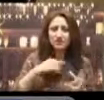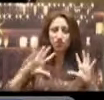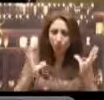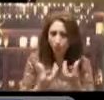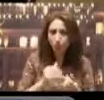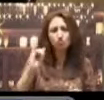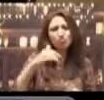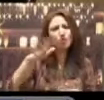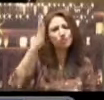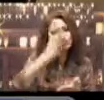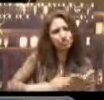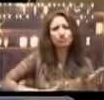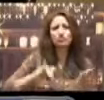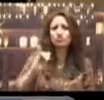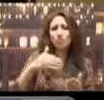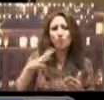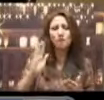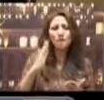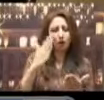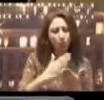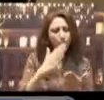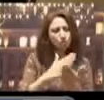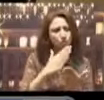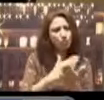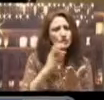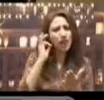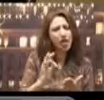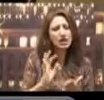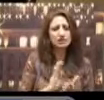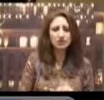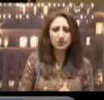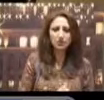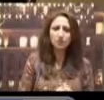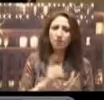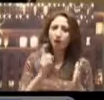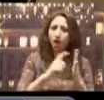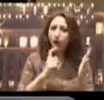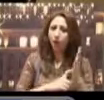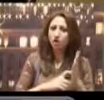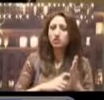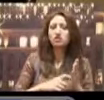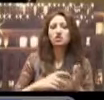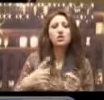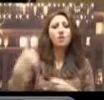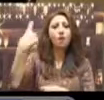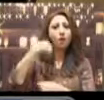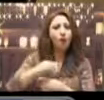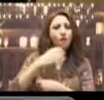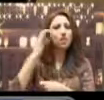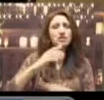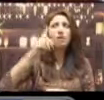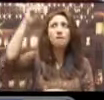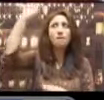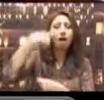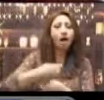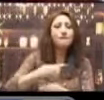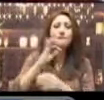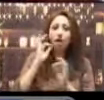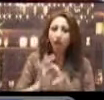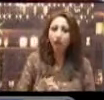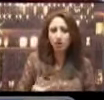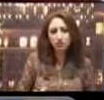الاخر في حدود بتحكمنا وفي قوانين بتحكمنا وقوانين ربانية يعني،